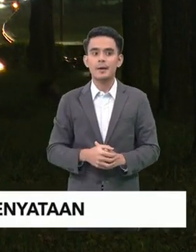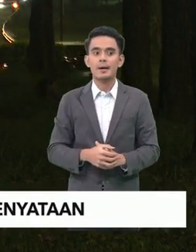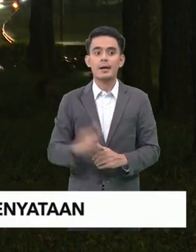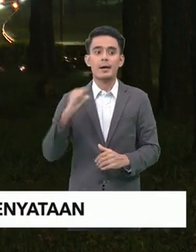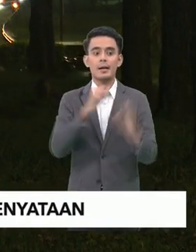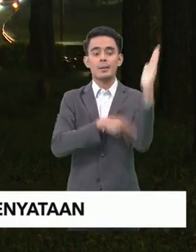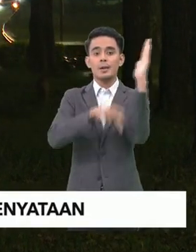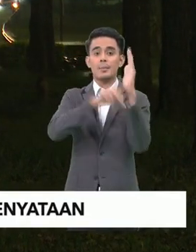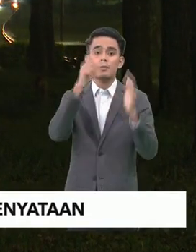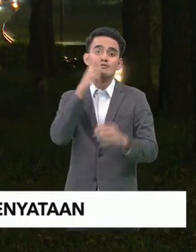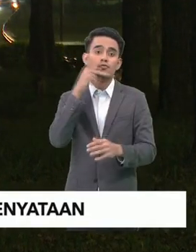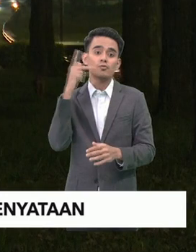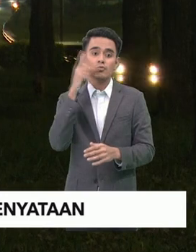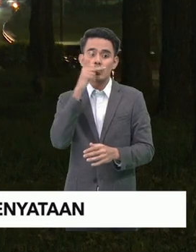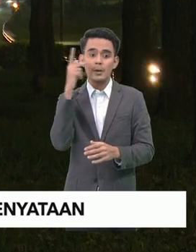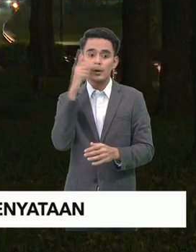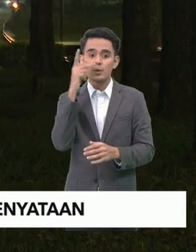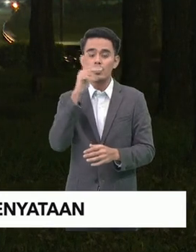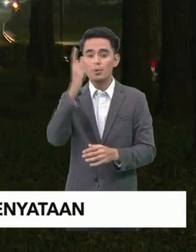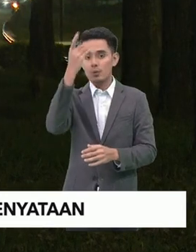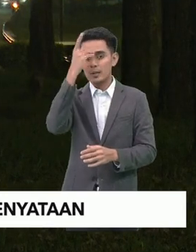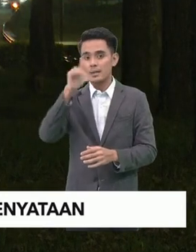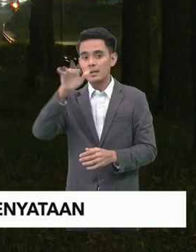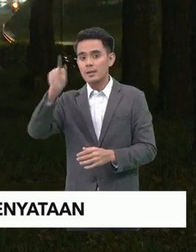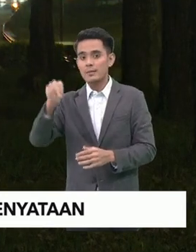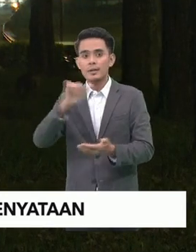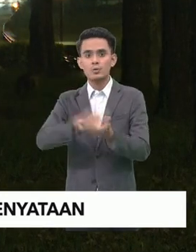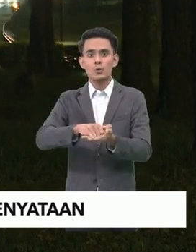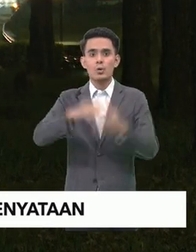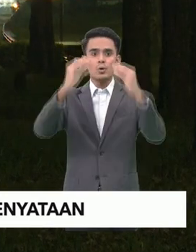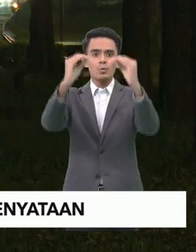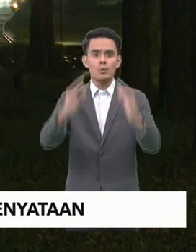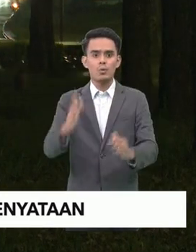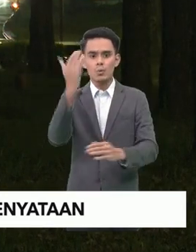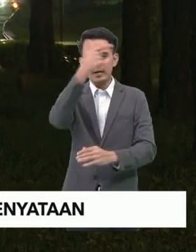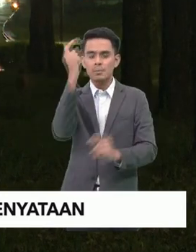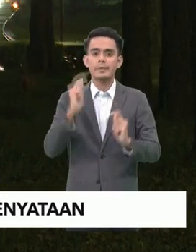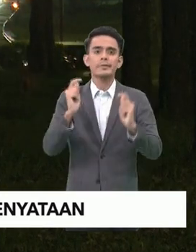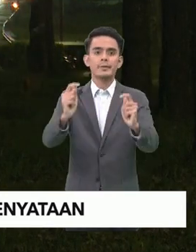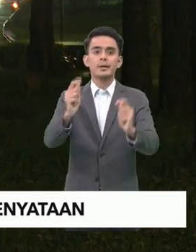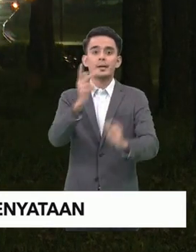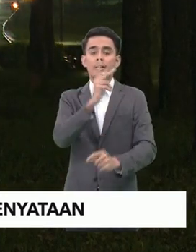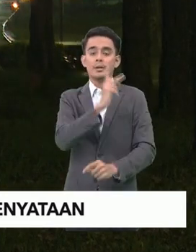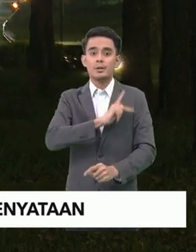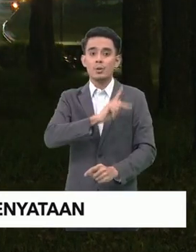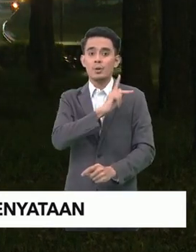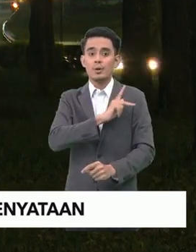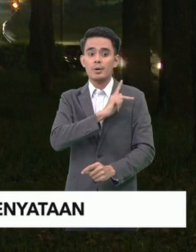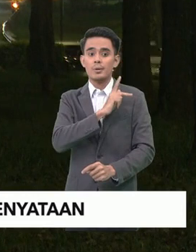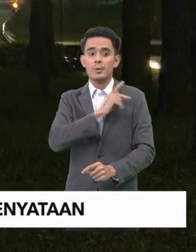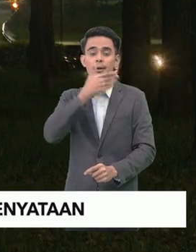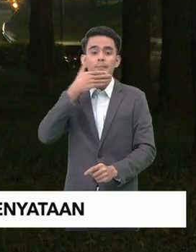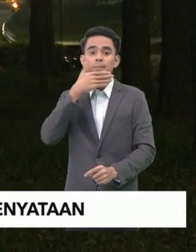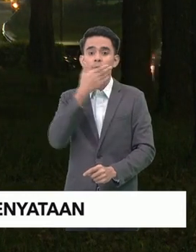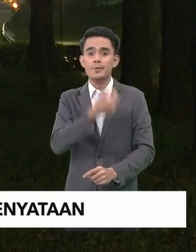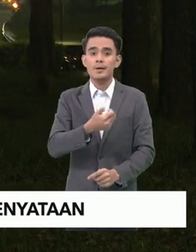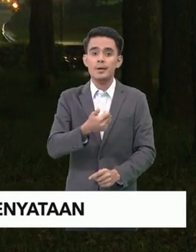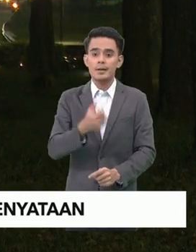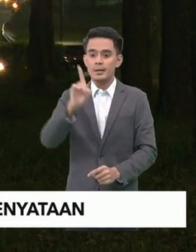Bandar Kuching, Dr. Kelvin Yee sebagai dungu. Ya, susulan tindakan Ketua Pemuda DAP itu yang mempersoalkan hasrat